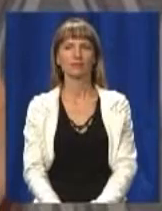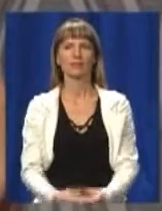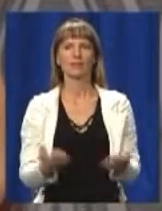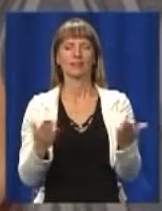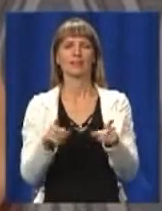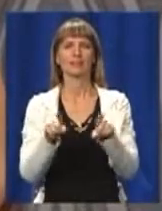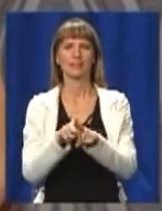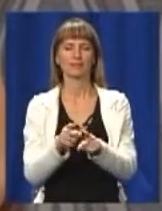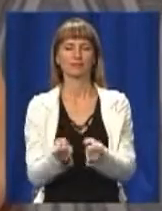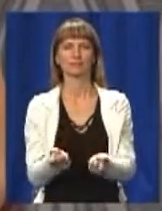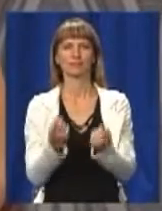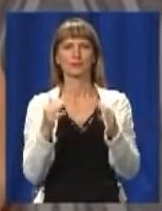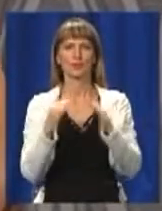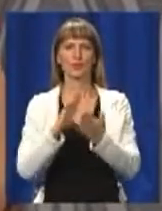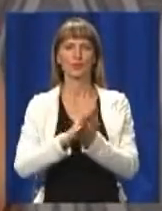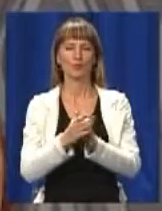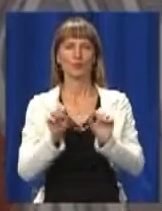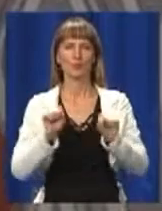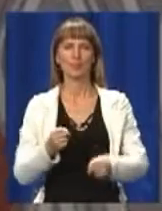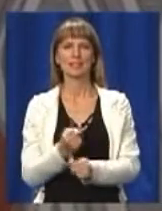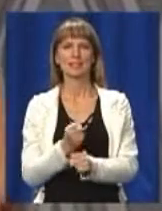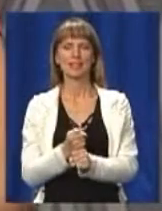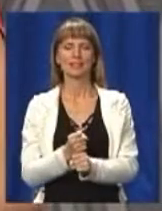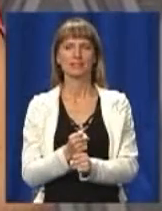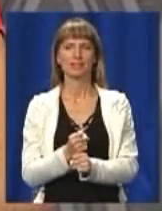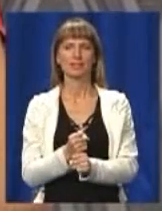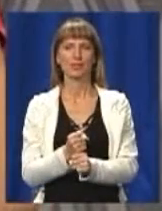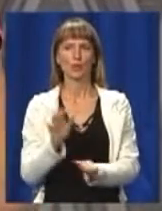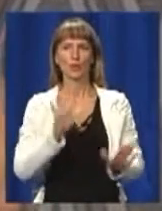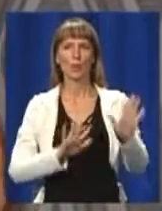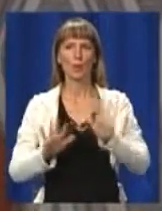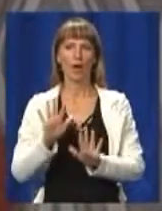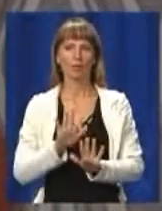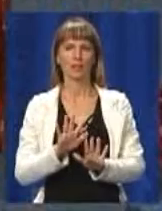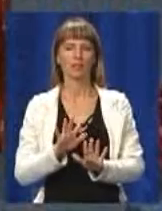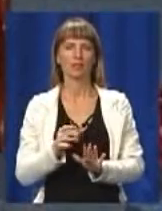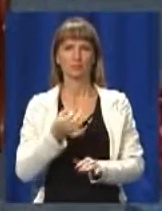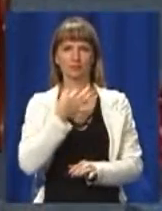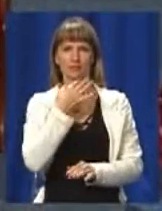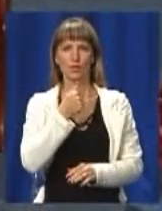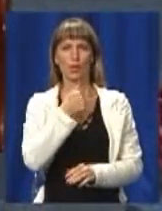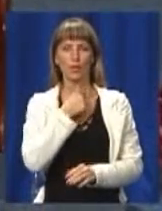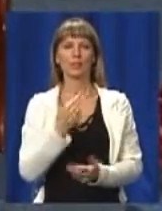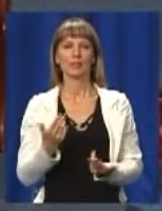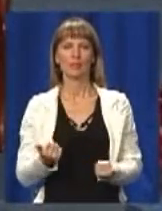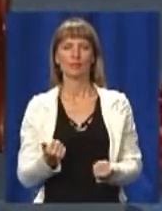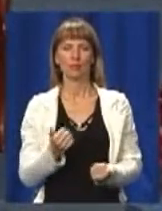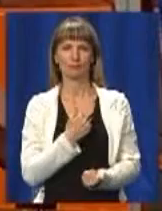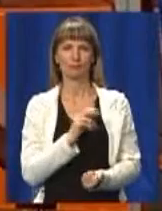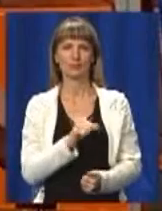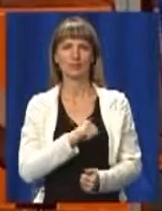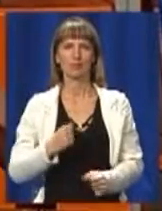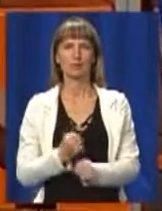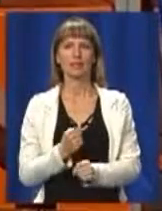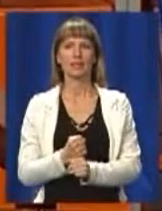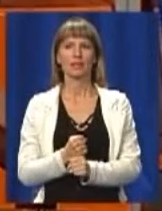Якось так, виявляється, в домашніх умовах можна навіть спробувати створити туман. Ну, сподобався досвід? Так. Ну, хотіла б